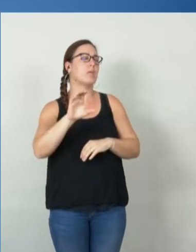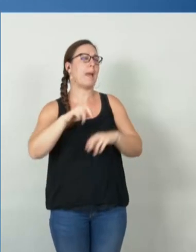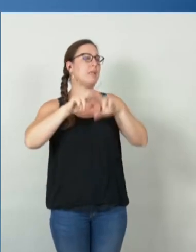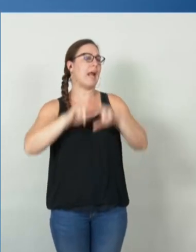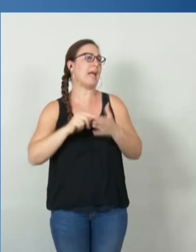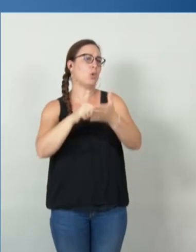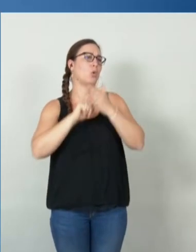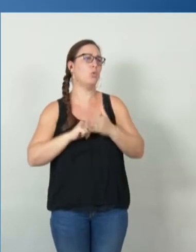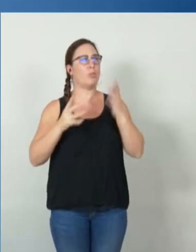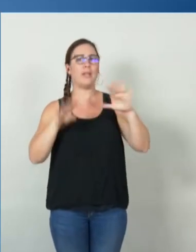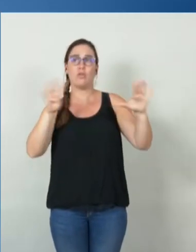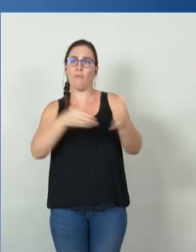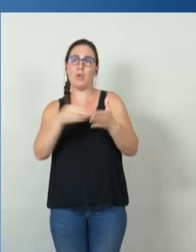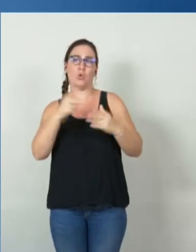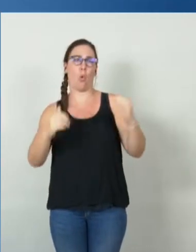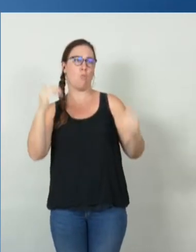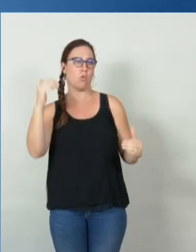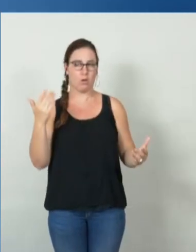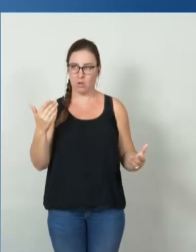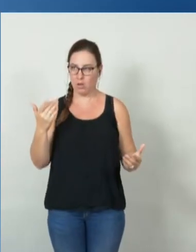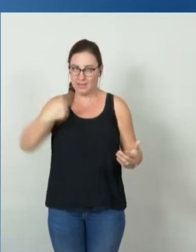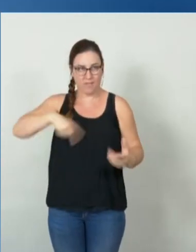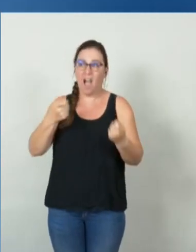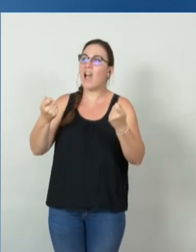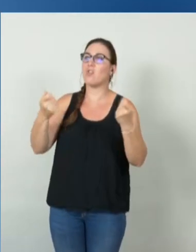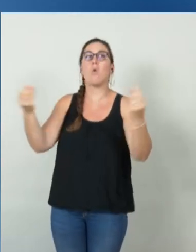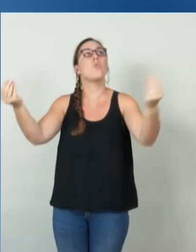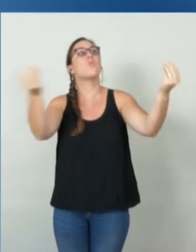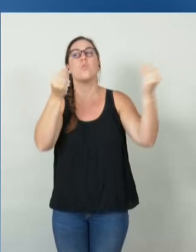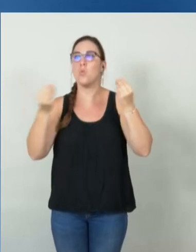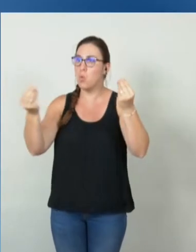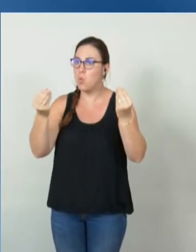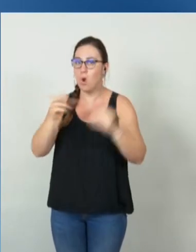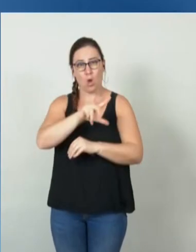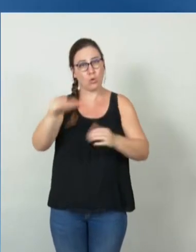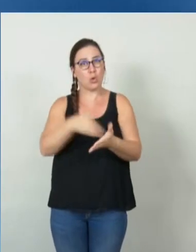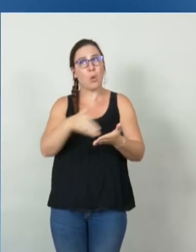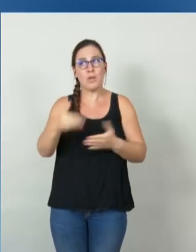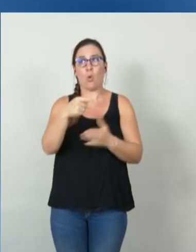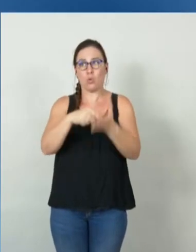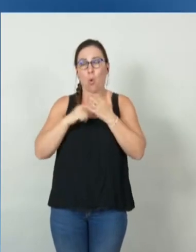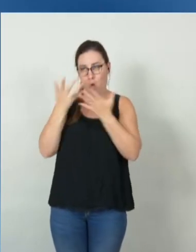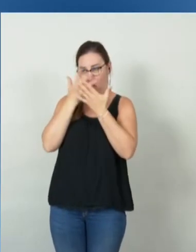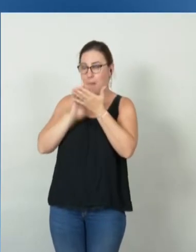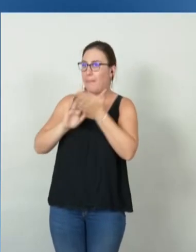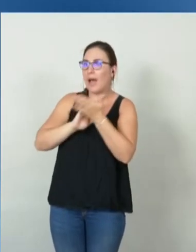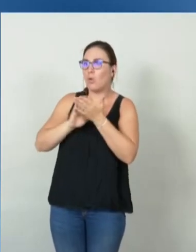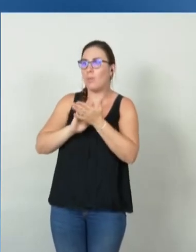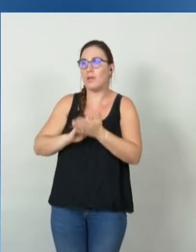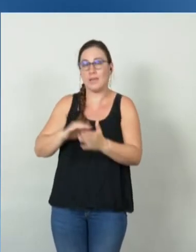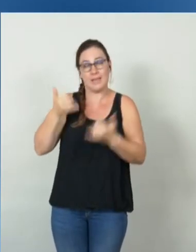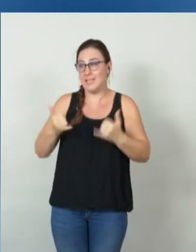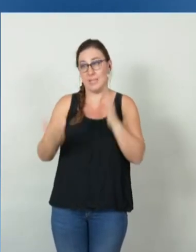9 millions d'euros encore une fois que faites-vous de notre argent et sur les 32 millions d'emprunts je suis confuse mais cette historique à Grenoble